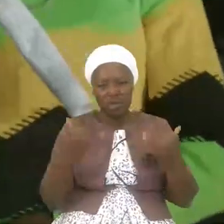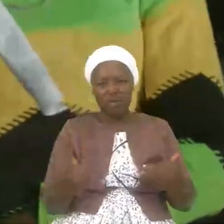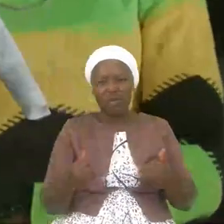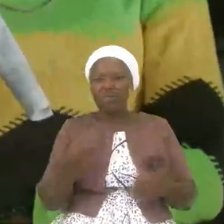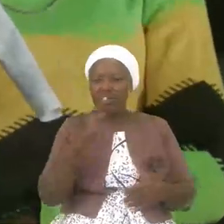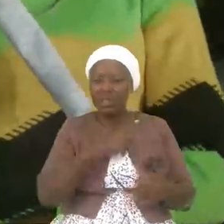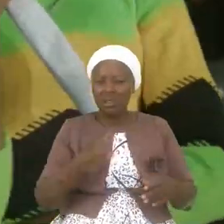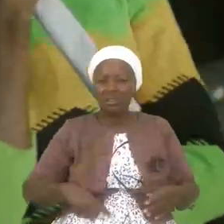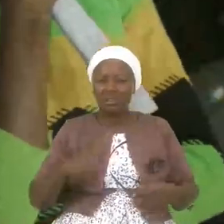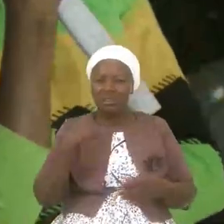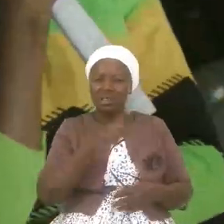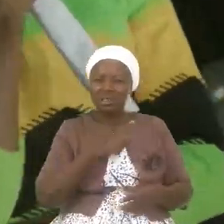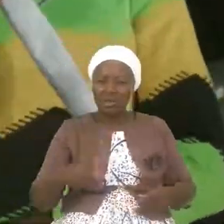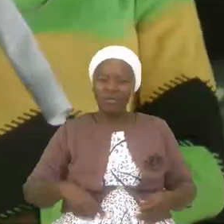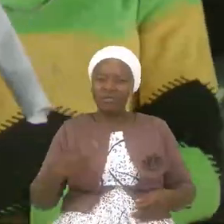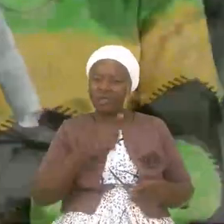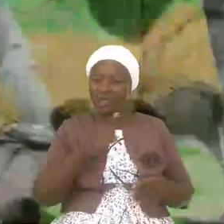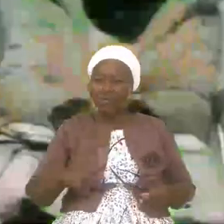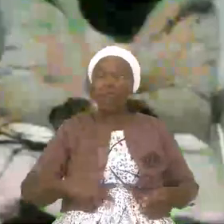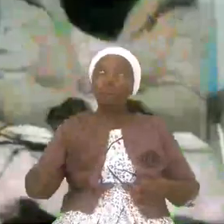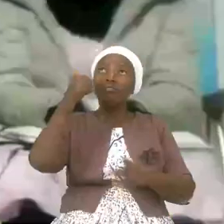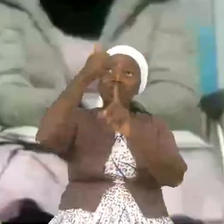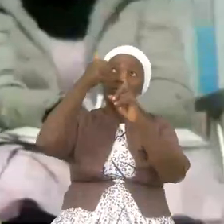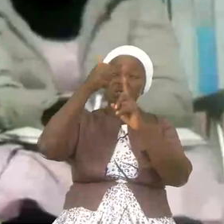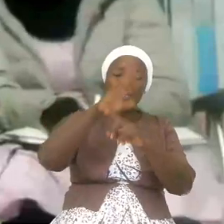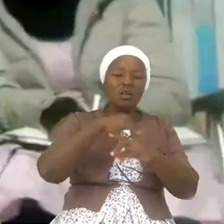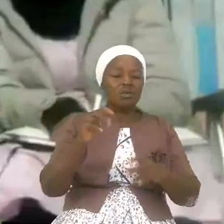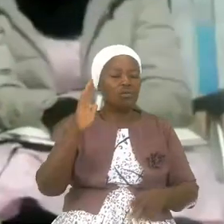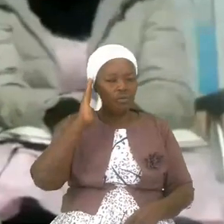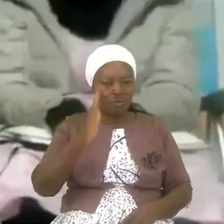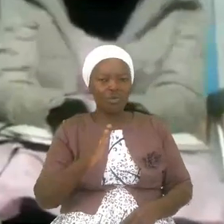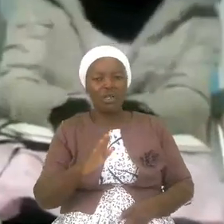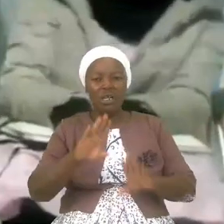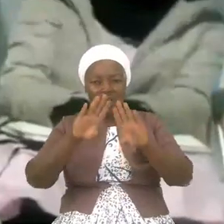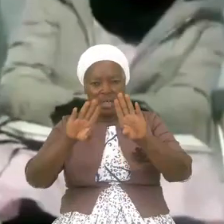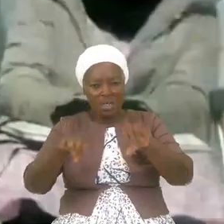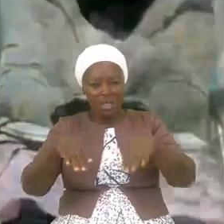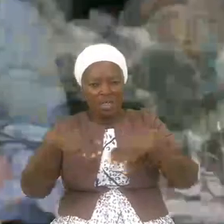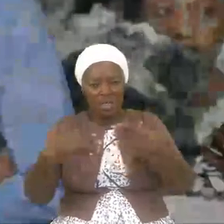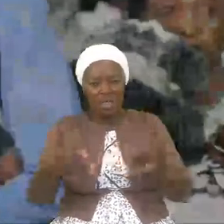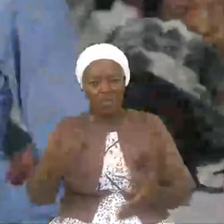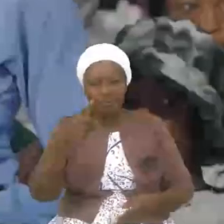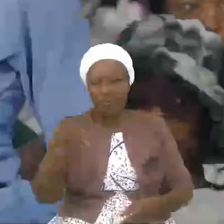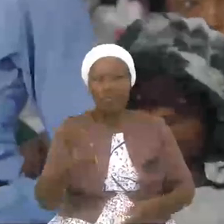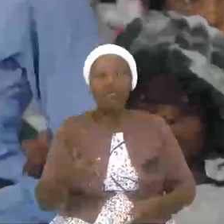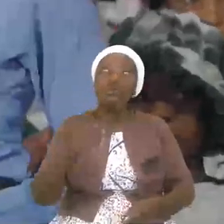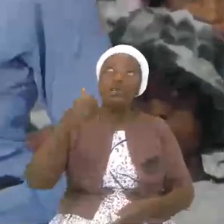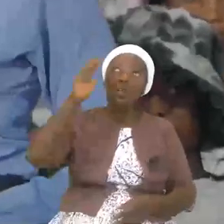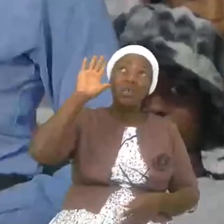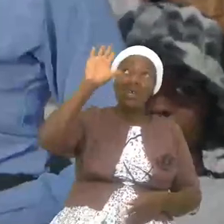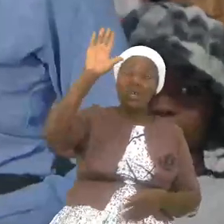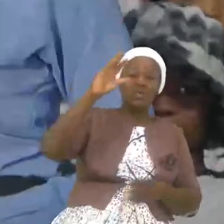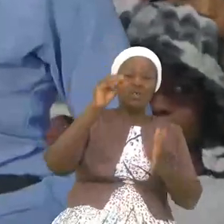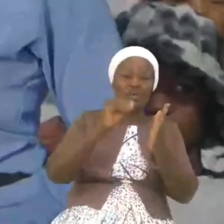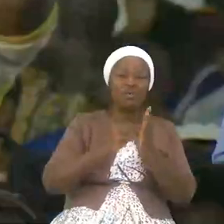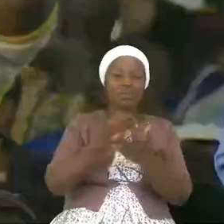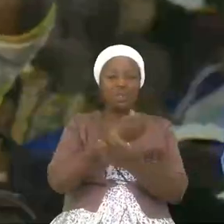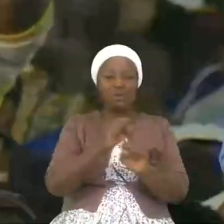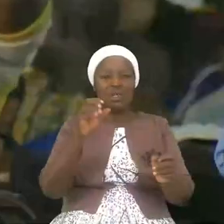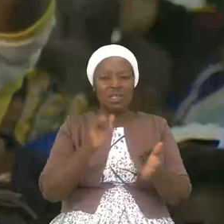Parle au Seigneur dans la prière. Le Seigneur lui-même va te donner son salut qui